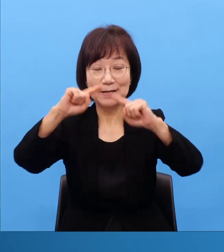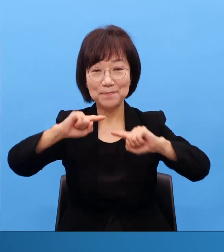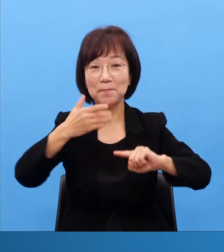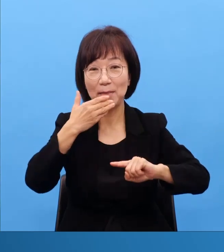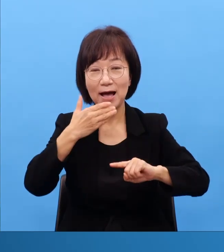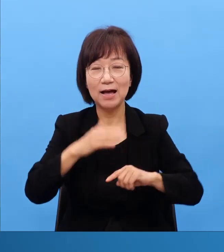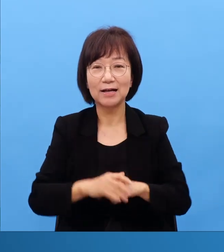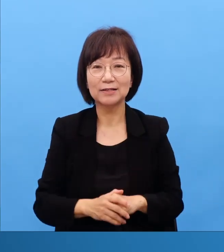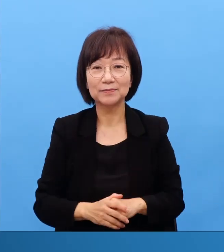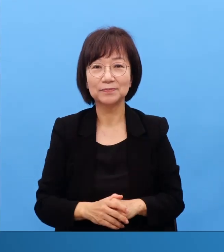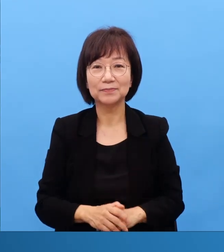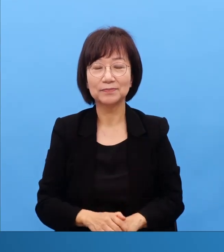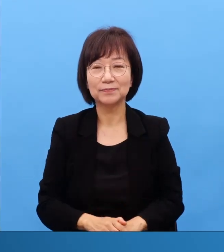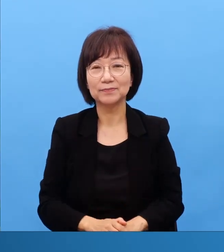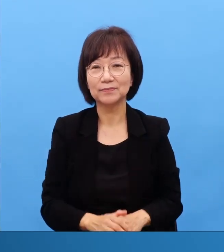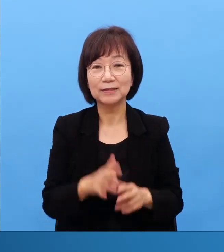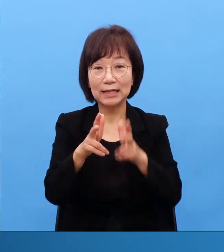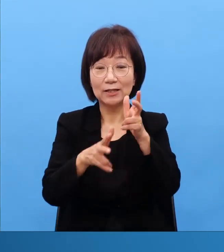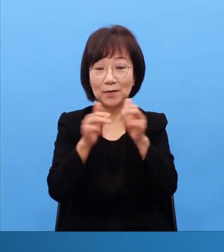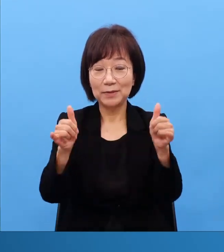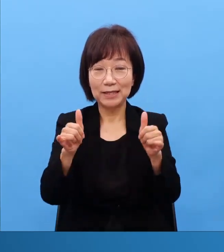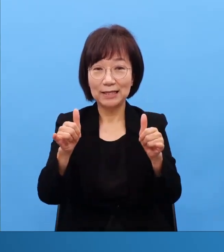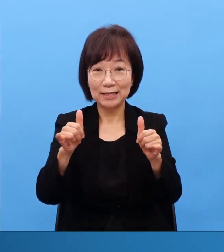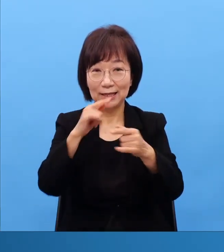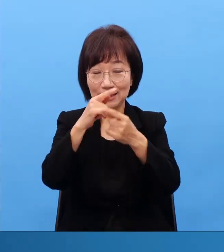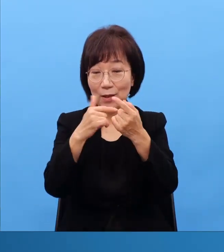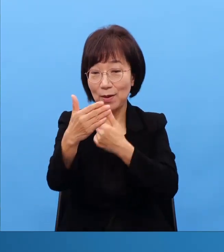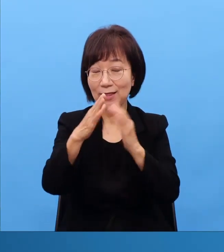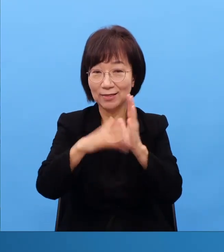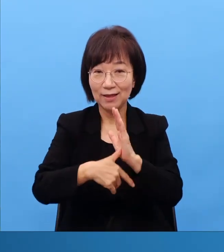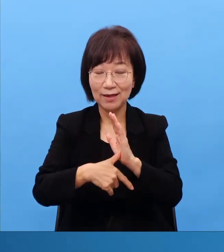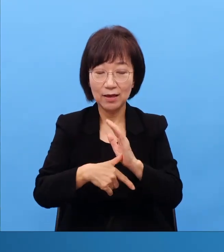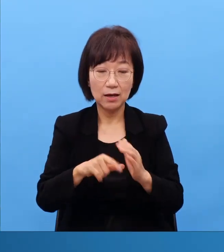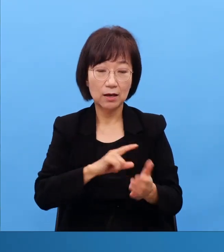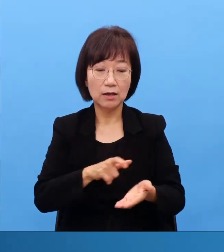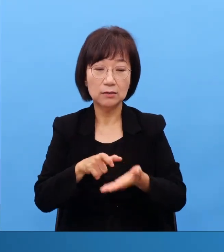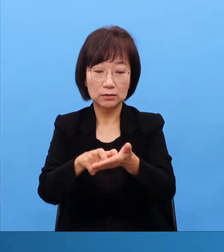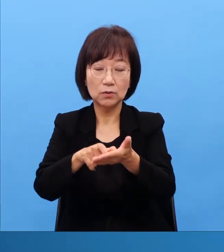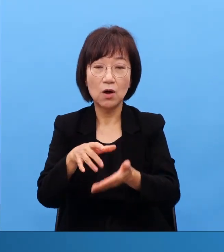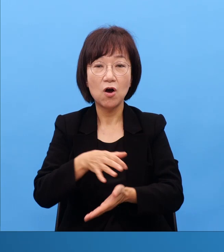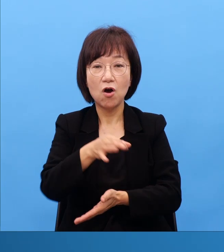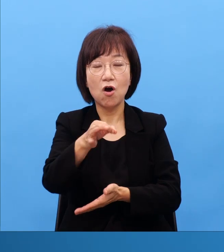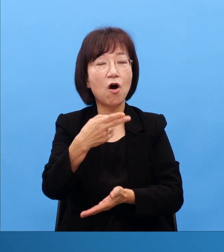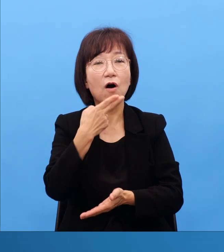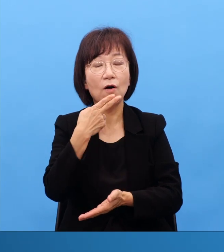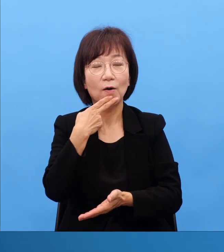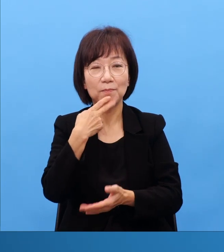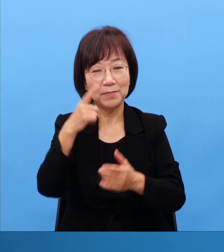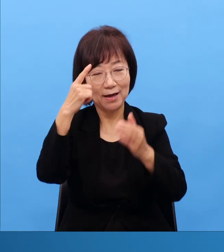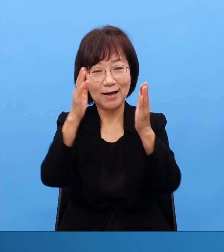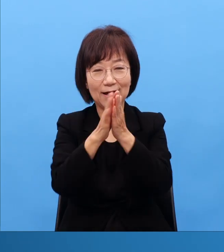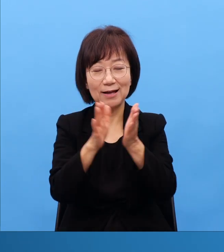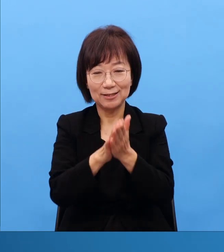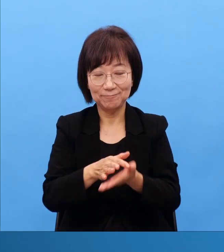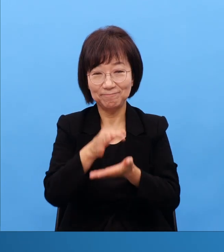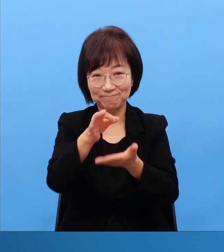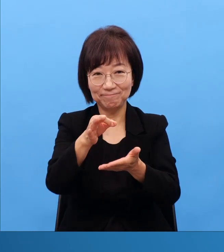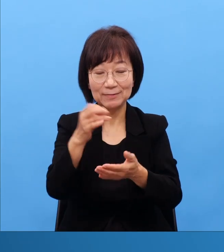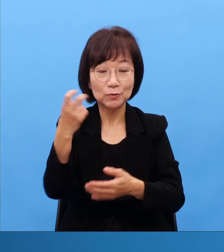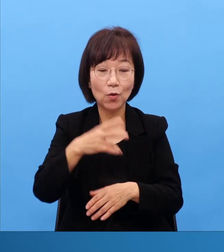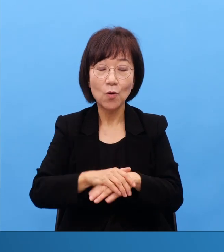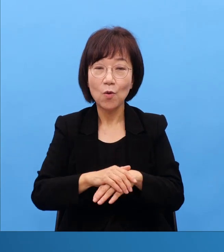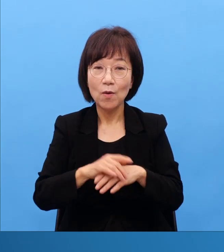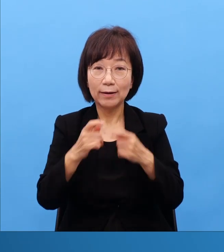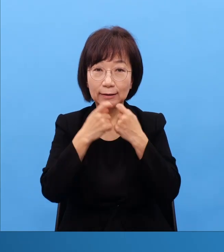이번 산업인 대회는 등록비 없이 자발적 헌금으로 진행되며 산업인들의 데이터 수집과 기도 제목 등을